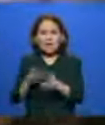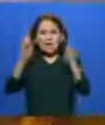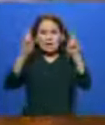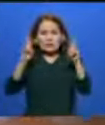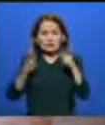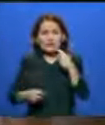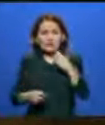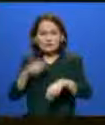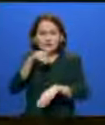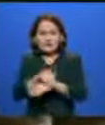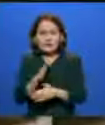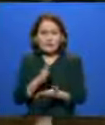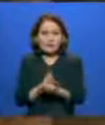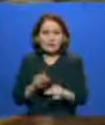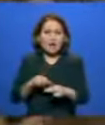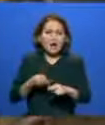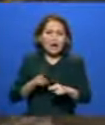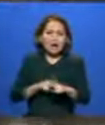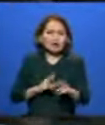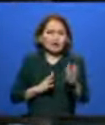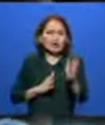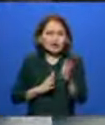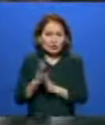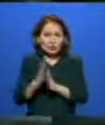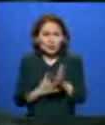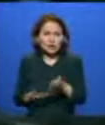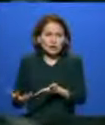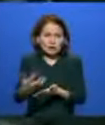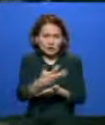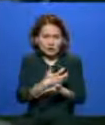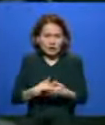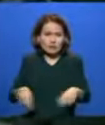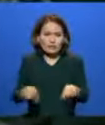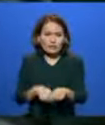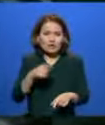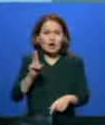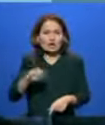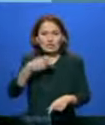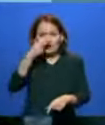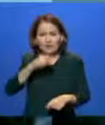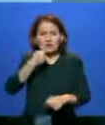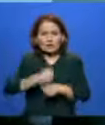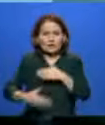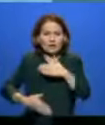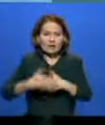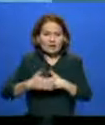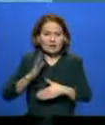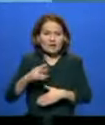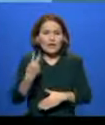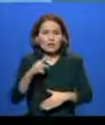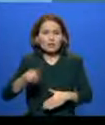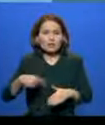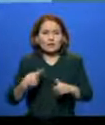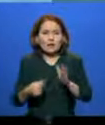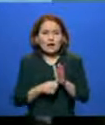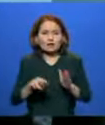Арнайы белгілерді құртып, дәрілік шөптерді жинағандар да жауапқа тартылатын болады. Рейд кезінде сексеуіл орманын шауып, мемлекетке